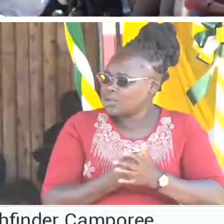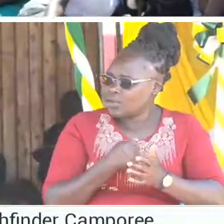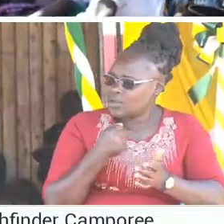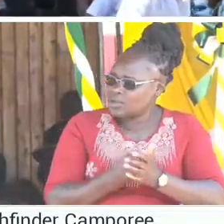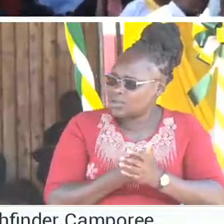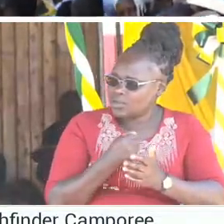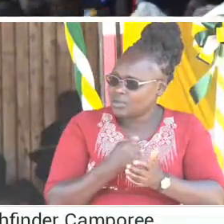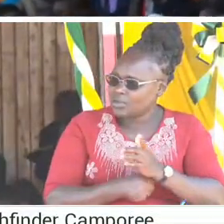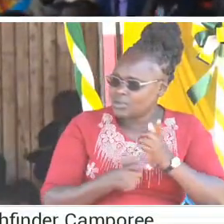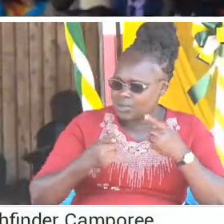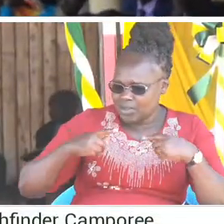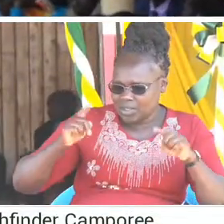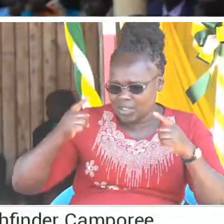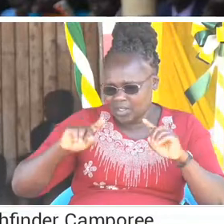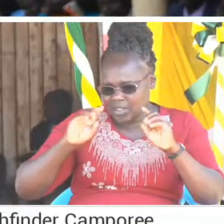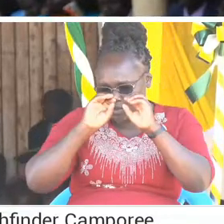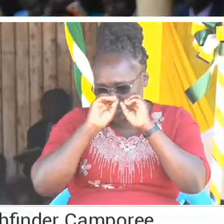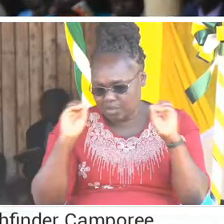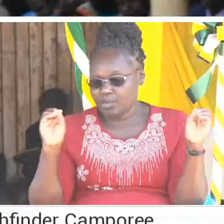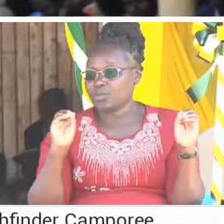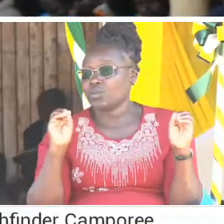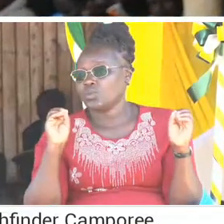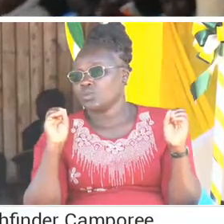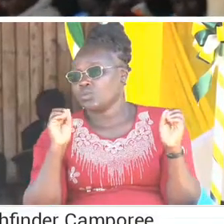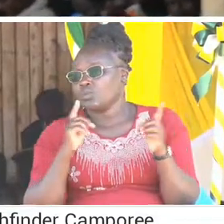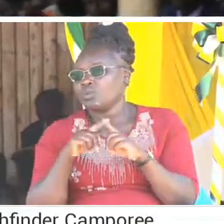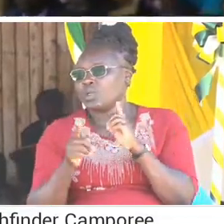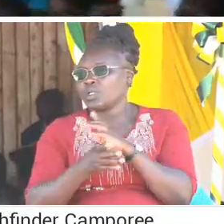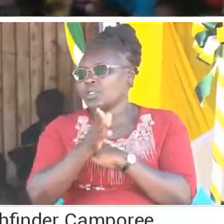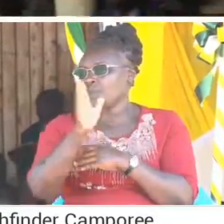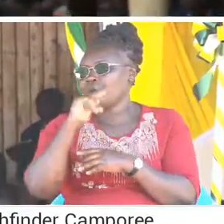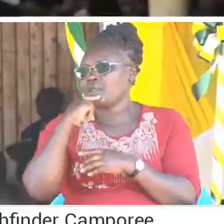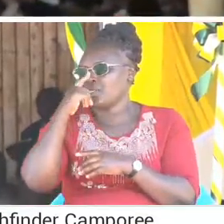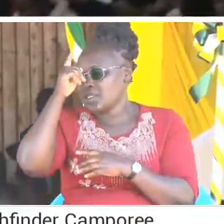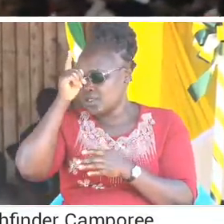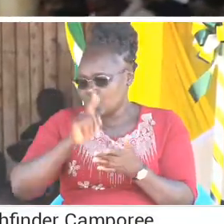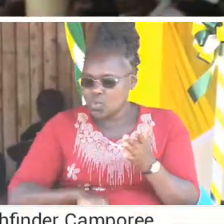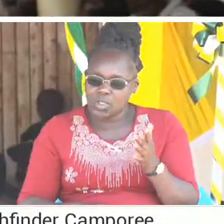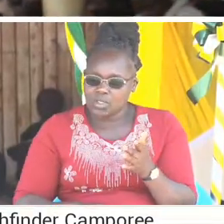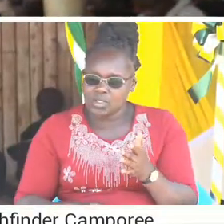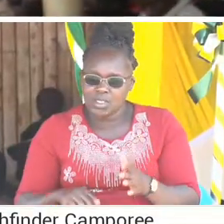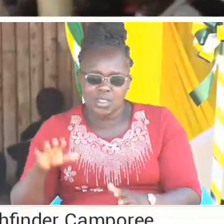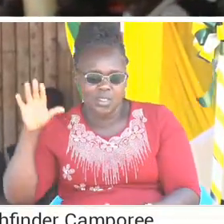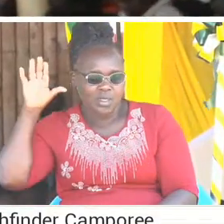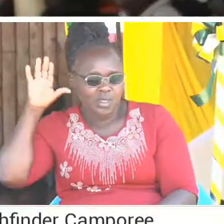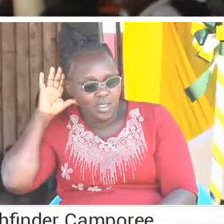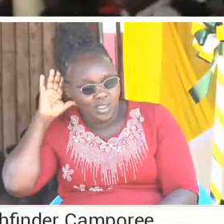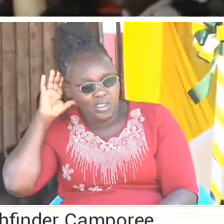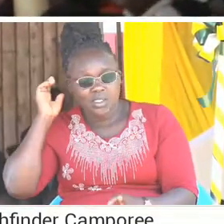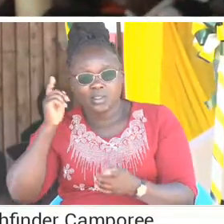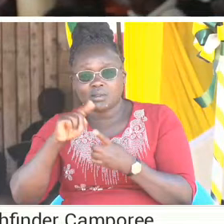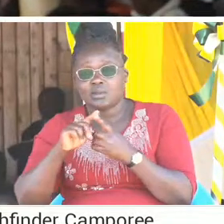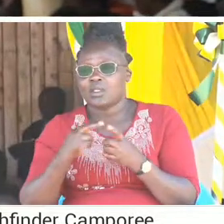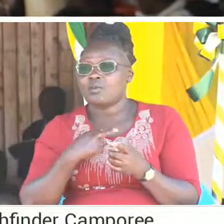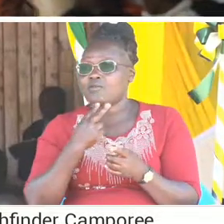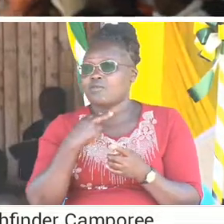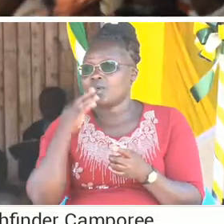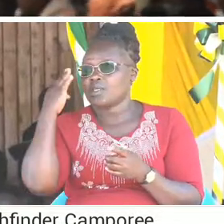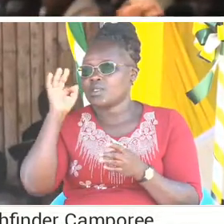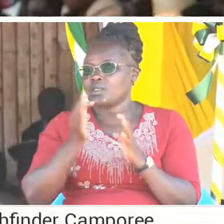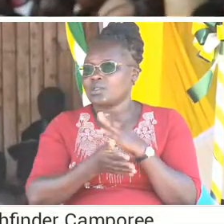Uoni kama unaelekea mahali hivi. Neno la Bwana linasema, sikia sauti ya Bwana, fuata maagizo yake